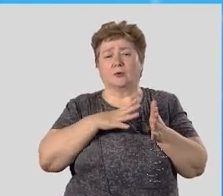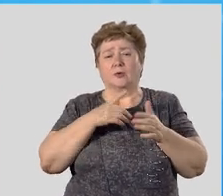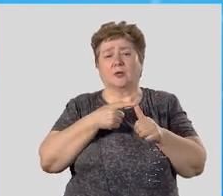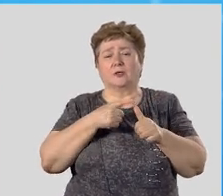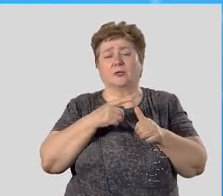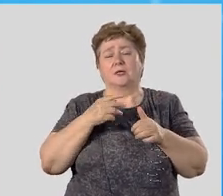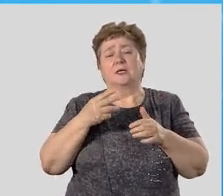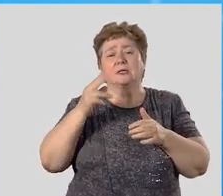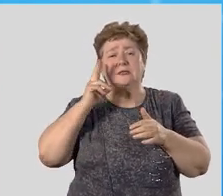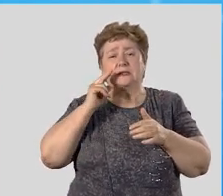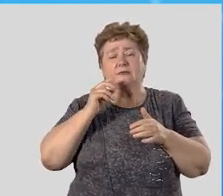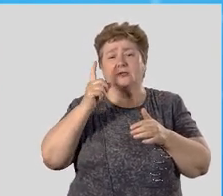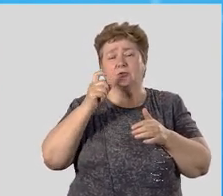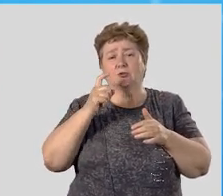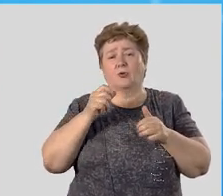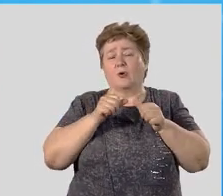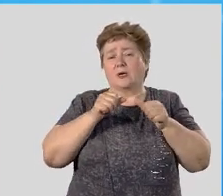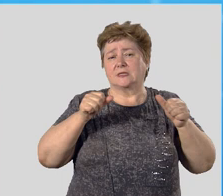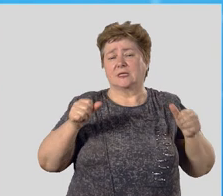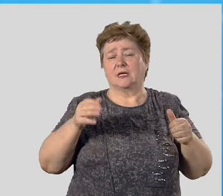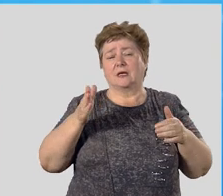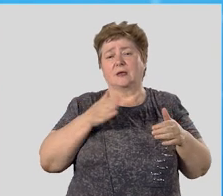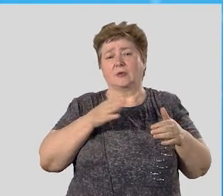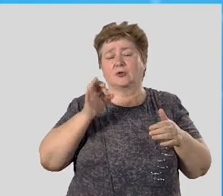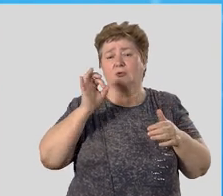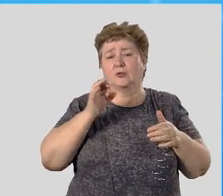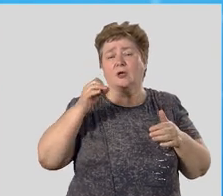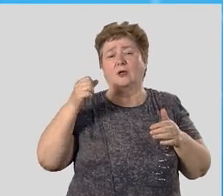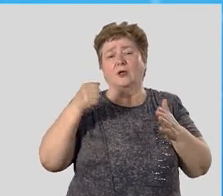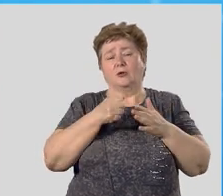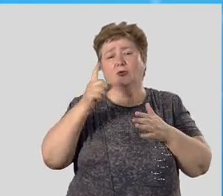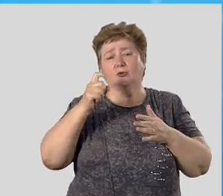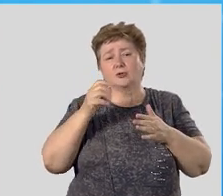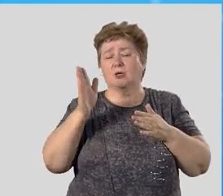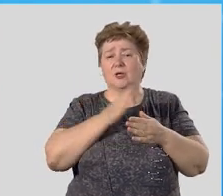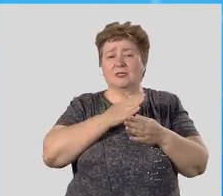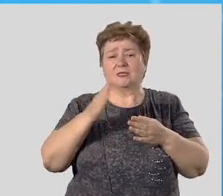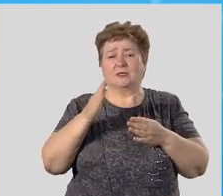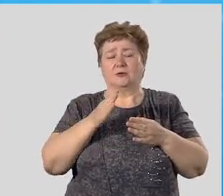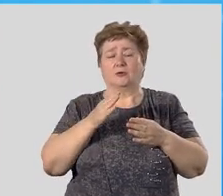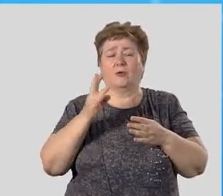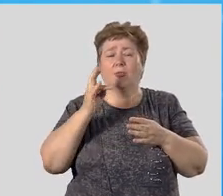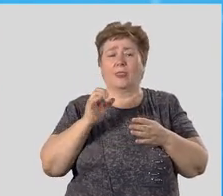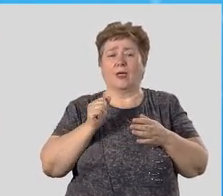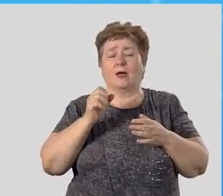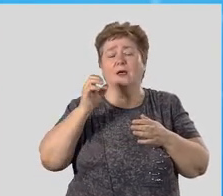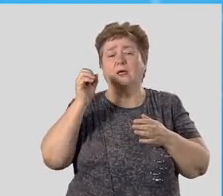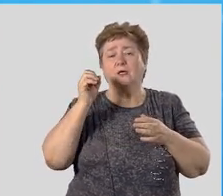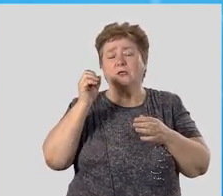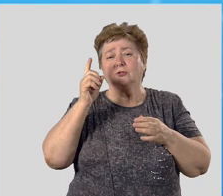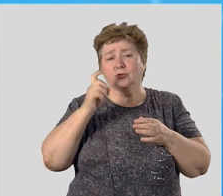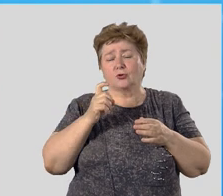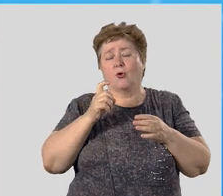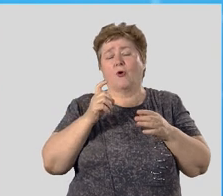обозначена цифрой 100, а расстояние от 0 до 100 было разделено на 100